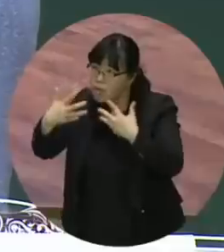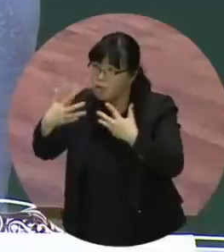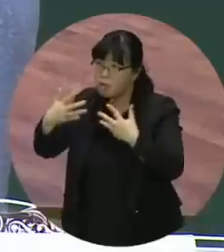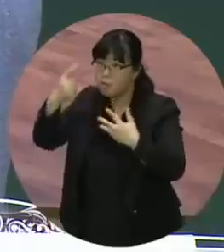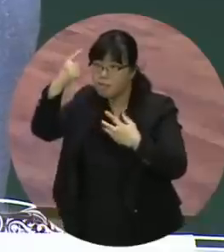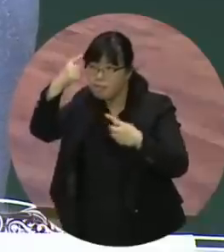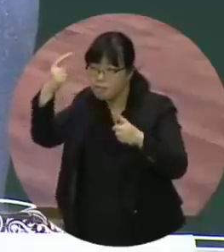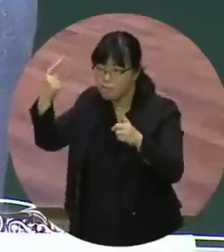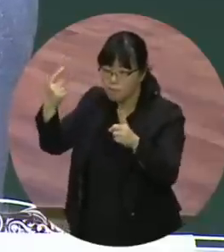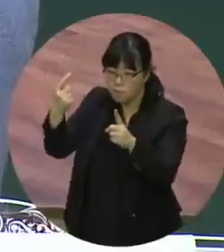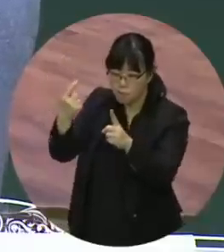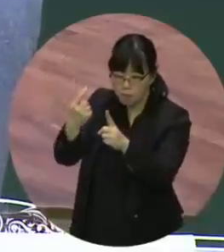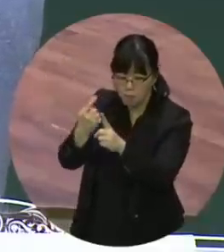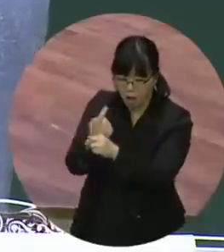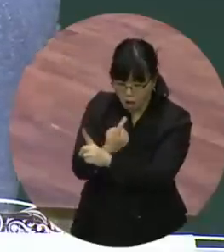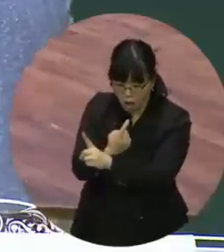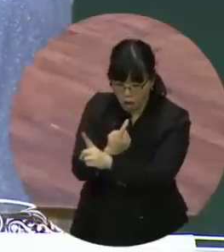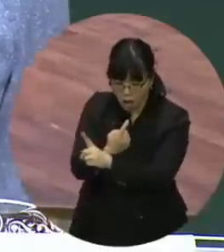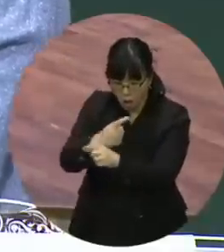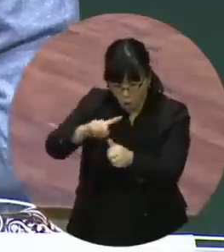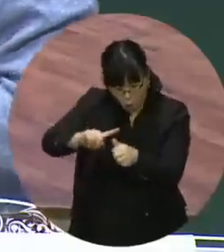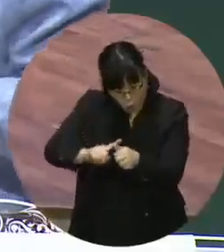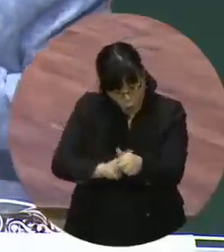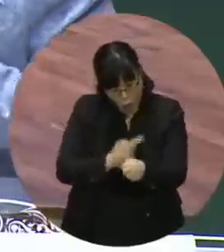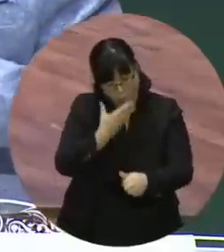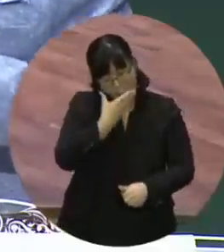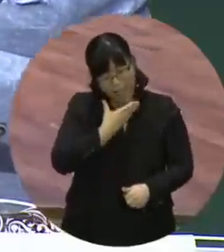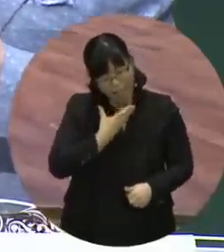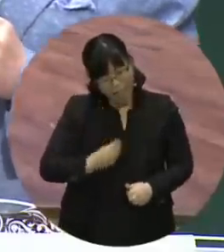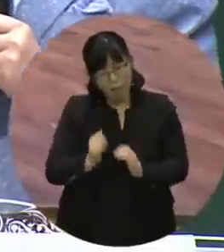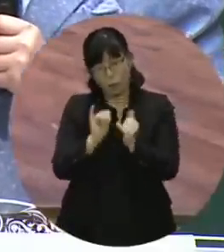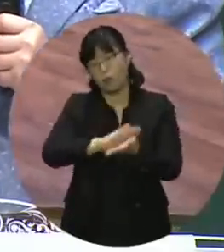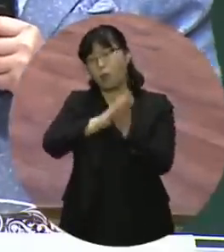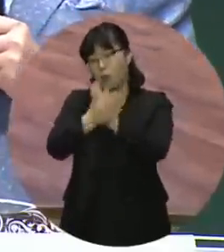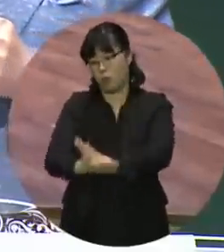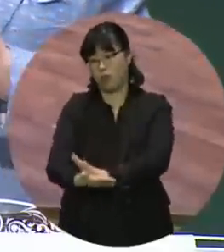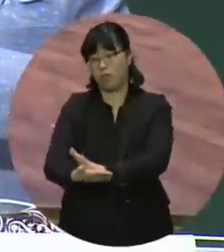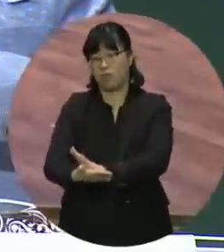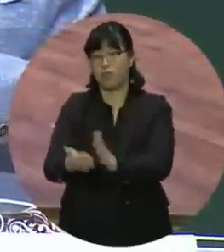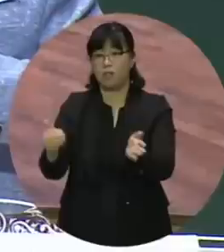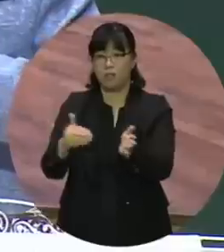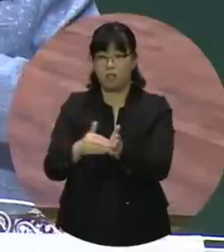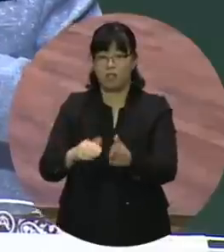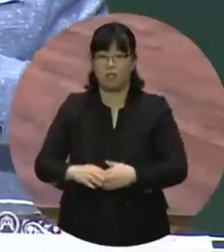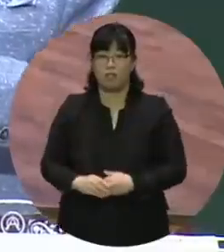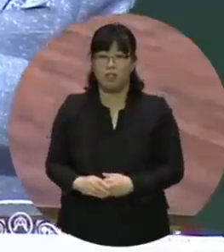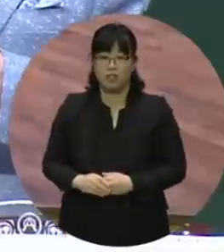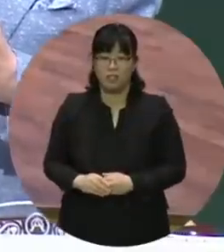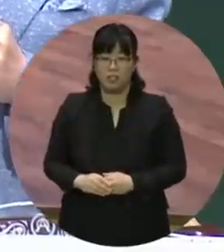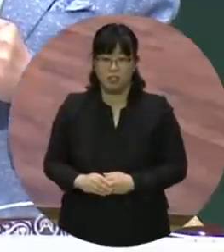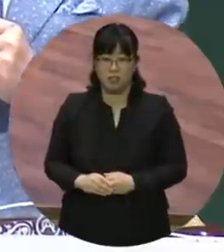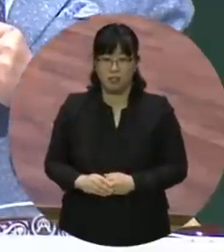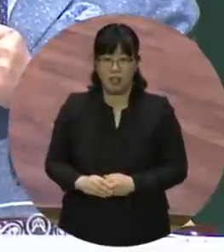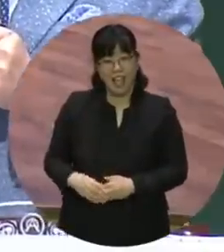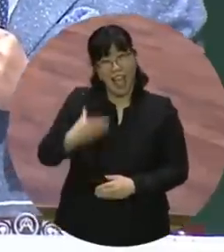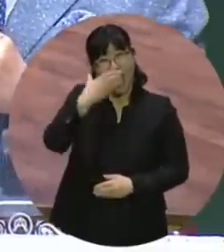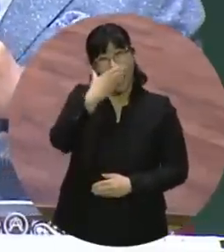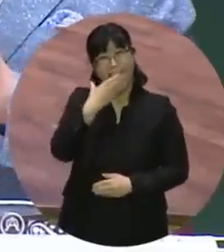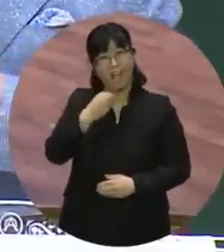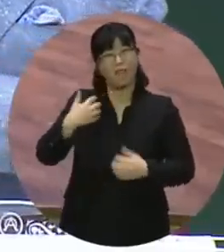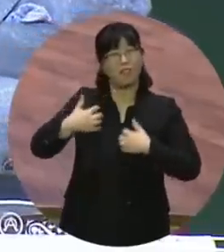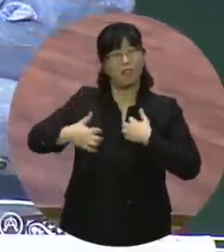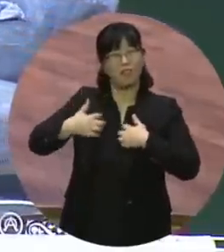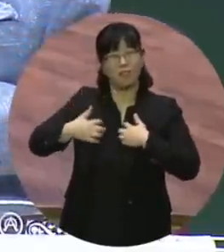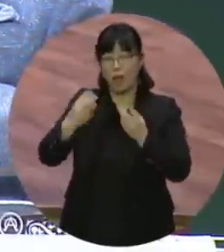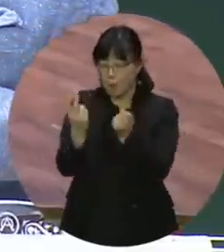All in입니다. All in. All in하는 사람이 하나님 주시는 거예요. All in 안 하고 양다리 세 다리 걸친 사람 절대